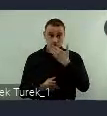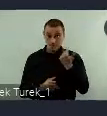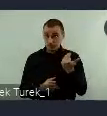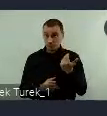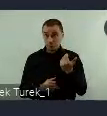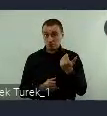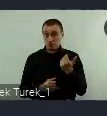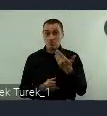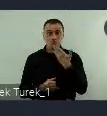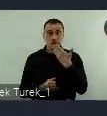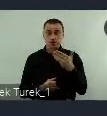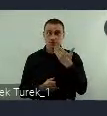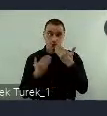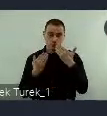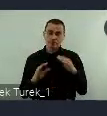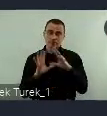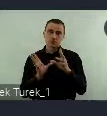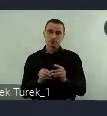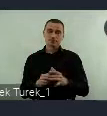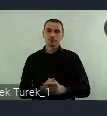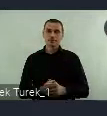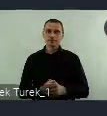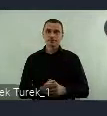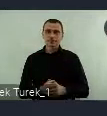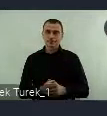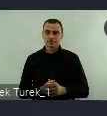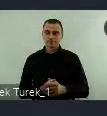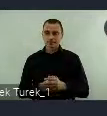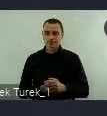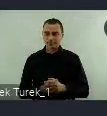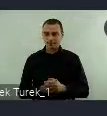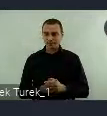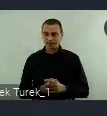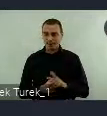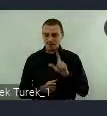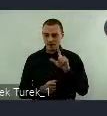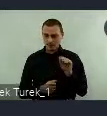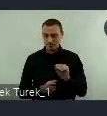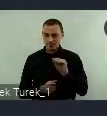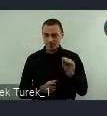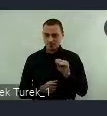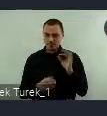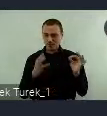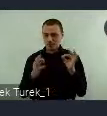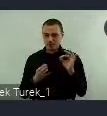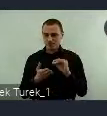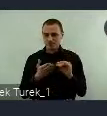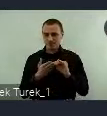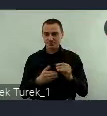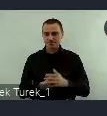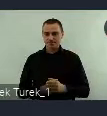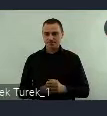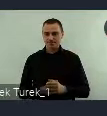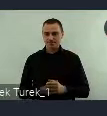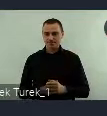piszę to ja bardzo uprzejmie dziękuję O ktoś pisze jednak to poczekamy onet.pl